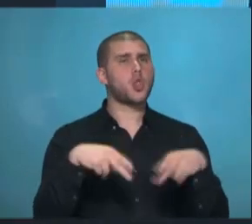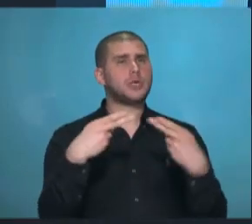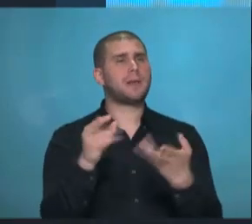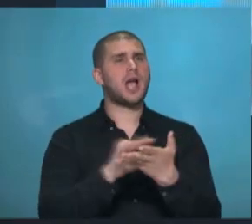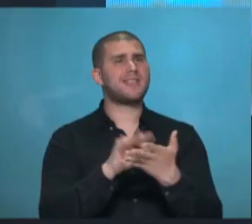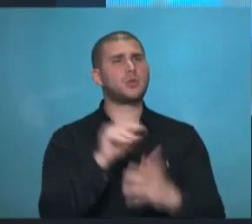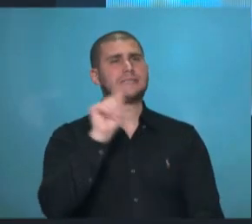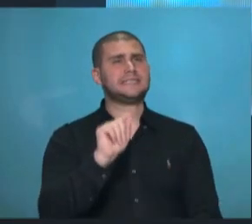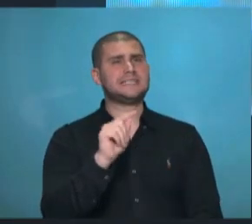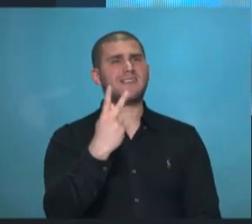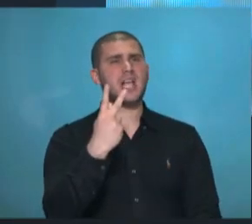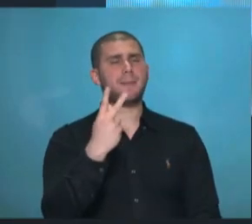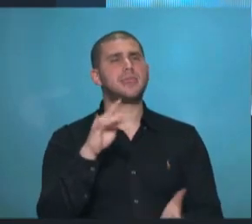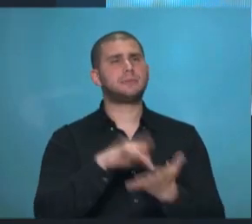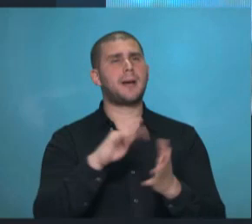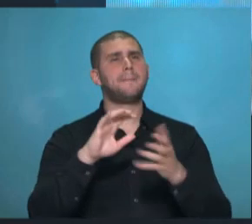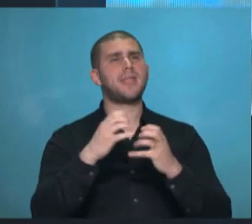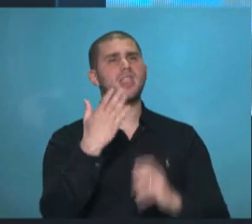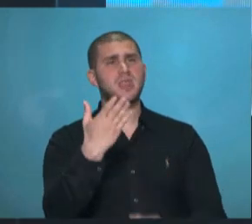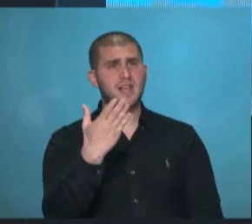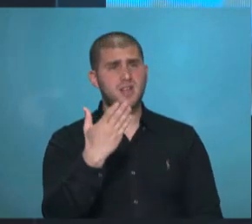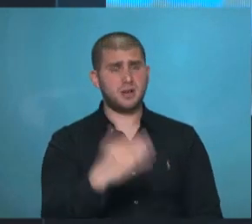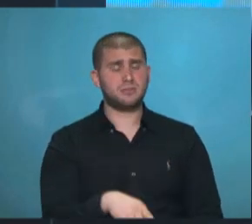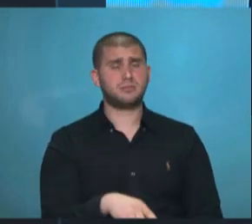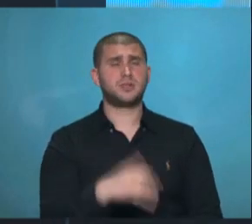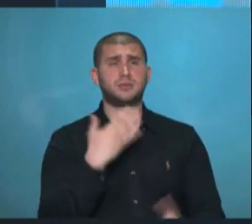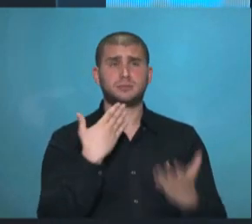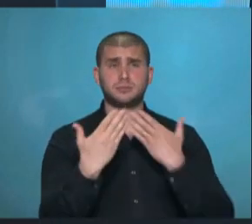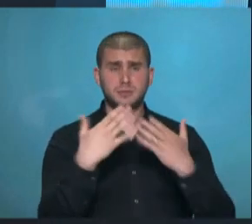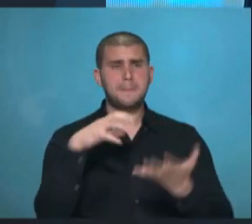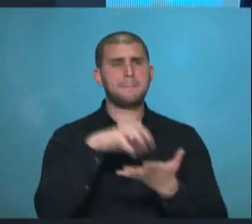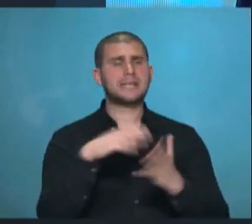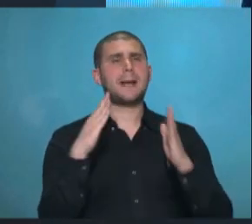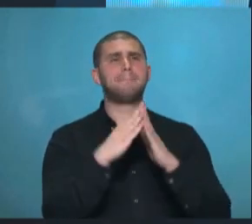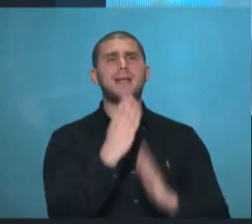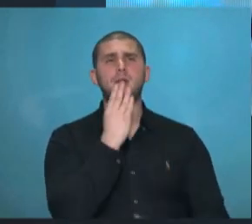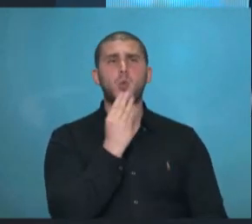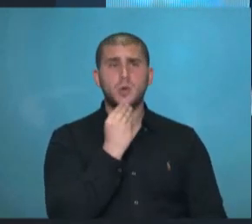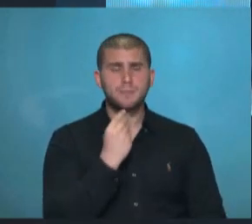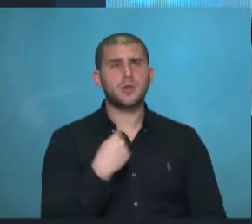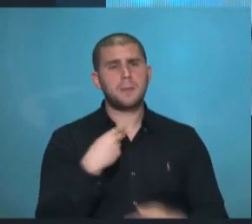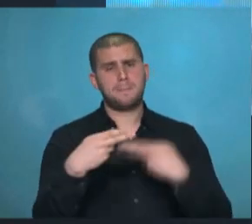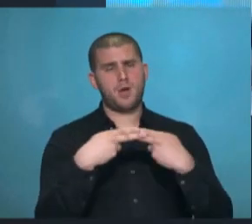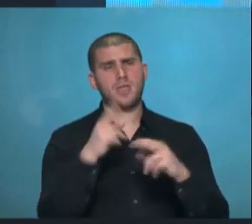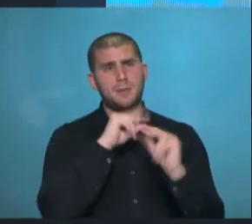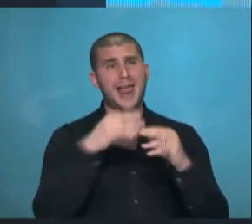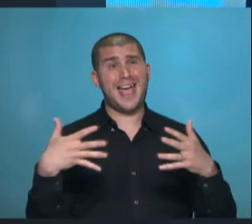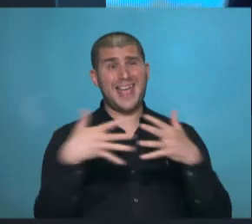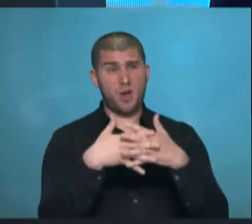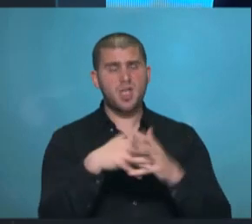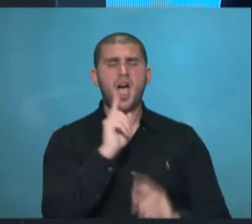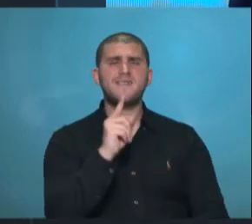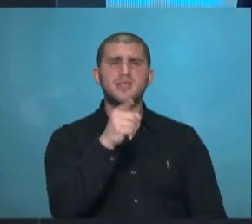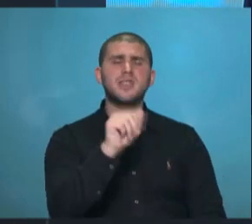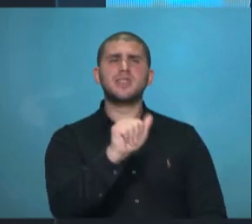זאב קם שנמצא בפתח תקווה, שם מכונז מרכז הבית היהודי. אנחנו עוד מעט נדבר על הייחוד הזה זאב, אבל אתה